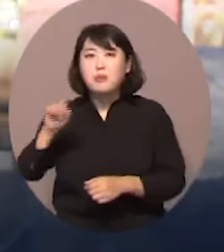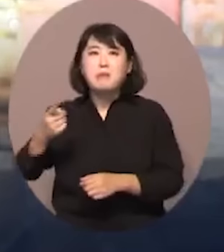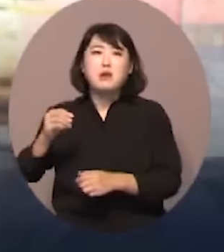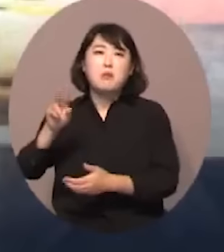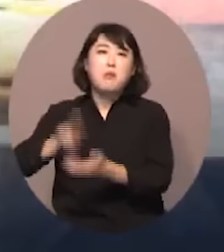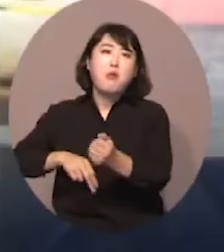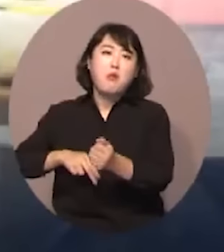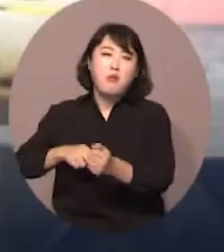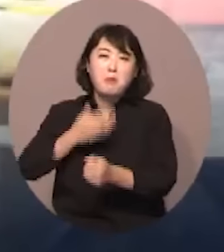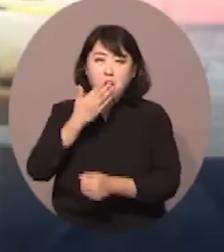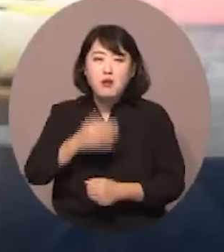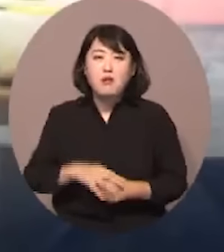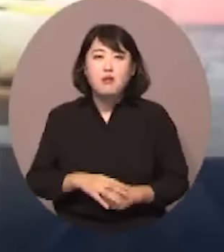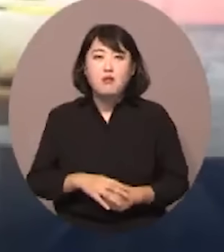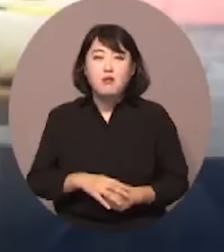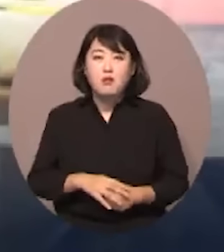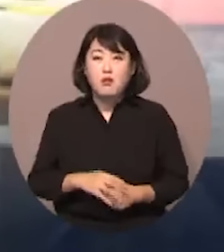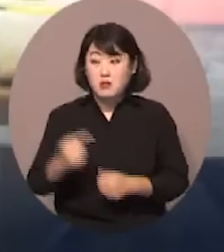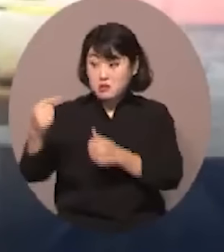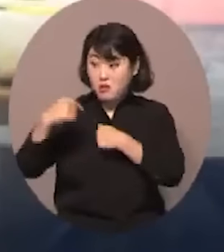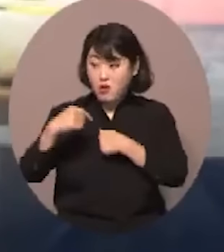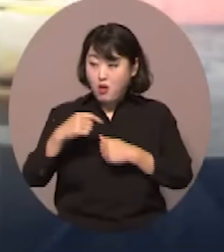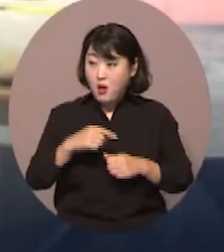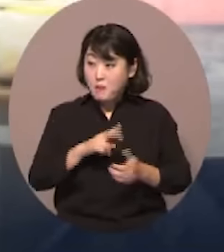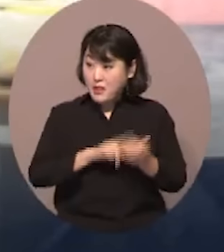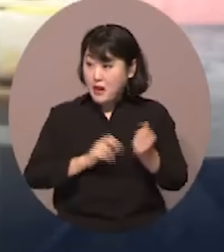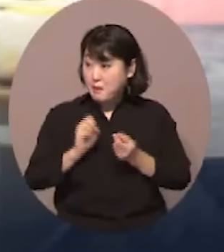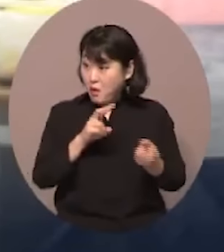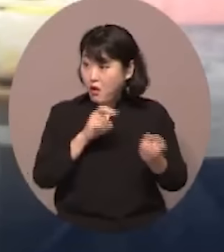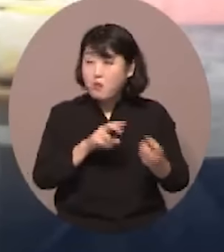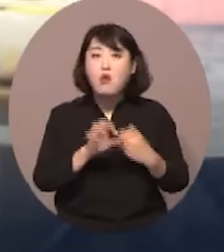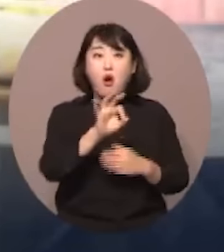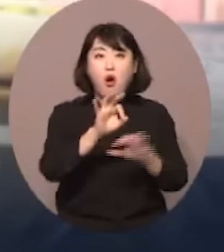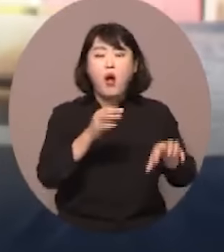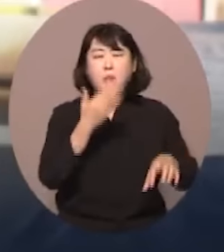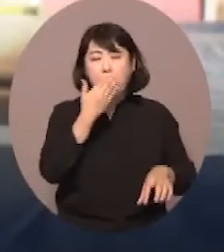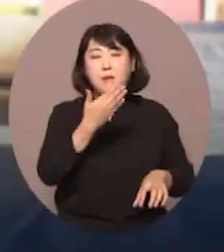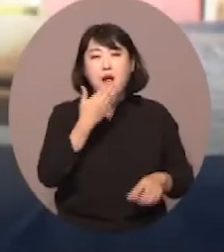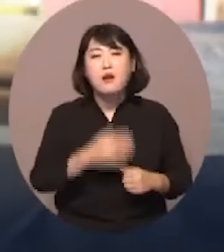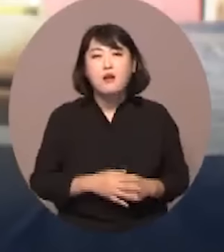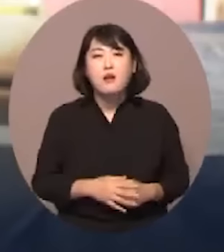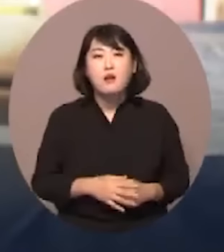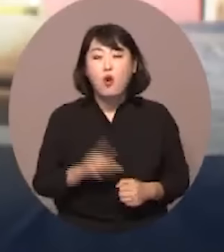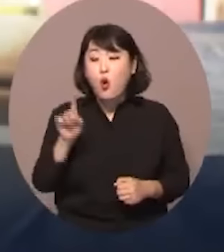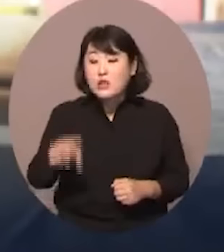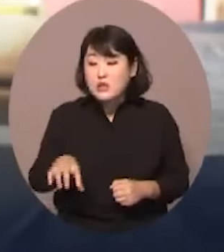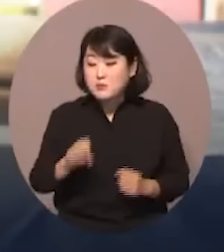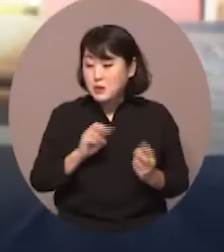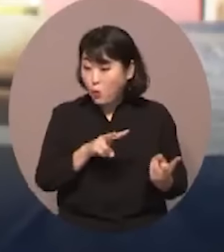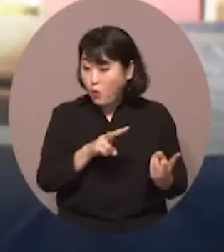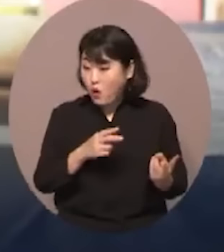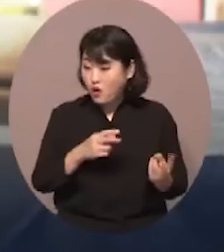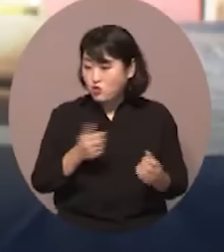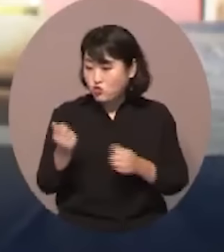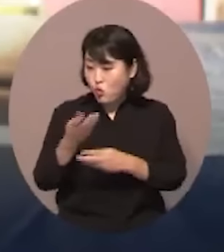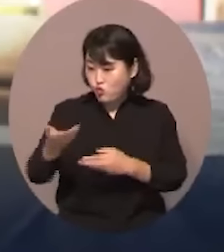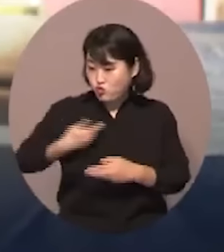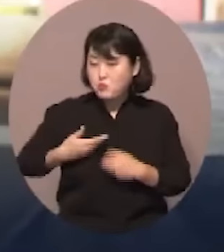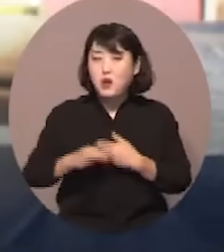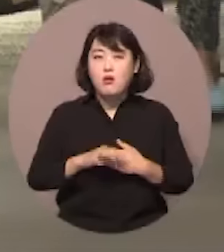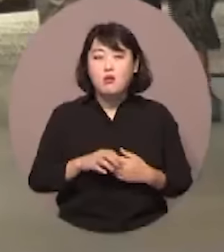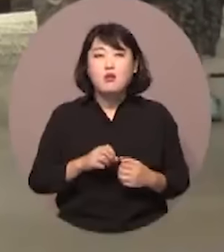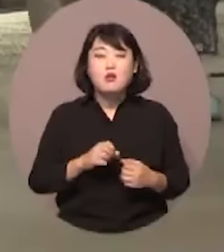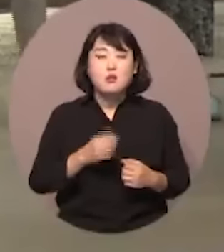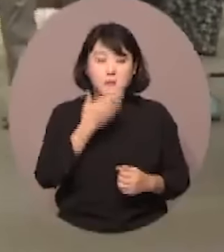있어요. 열 군데도 가라 해도 그 가능합니다. 그 배송해 줄 곳을 딱딱 주소만